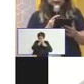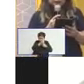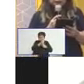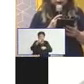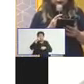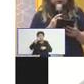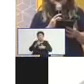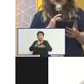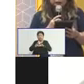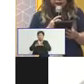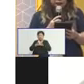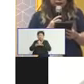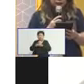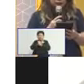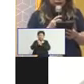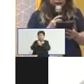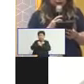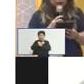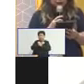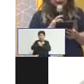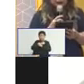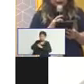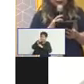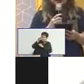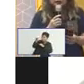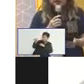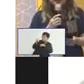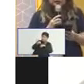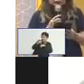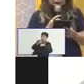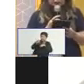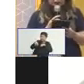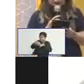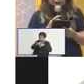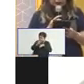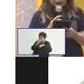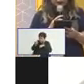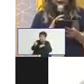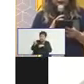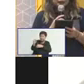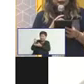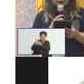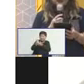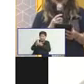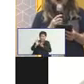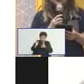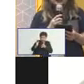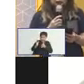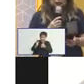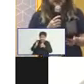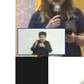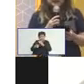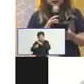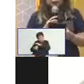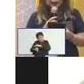ะไม่ได้รับการคุ้มครองจากประเทศของเขาเพราะฉะนั้นการที่เขาเข้ามาในประเทศเราเนี่ยอย่างน้อยก็น่าจะปฏิบัติต่อเขาเหมือนกับค